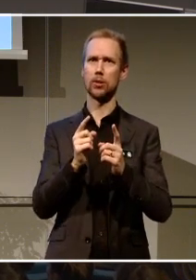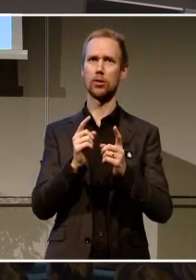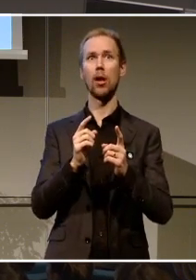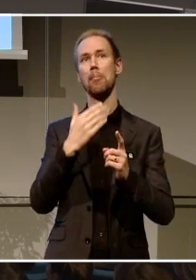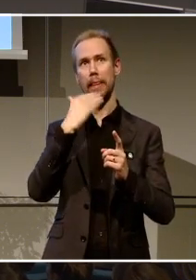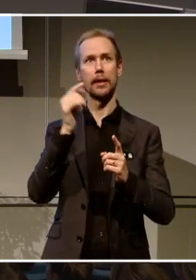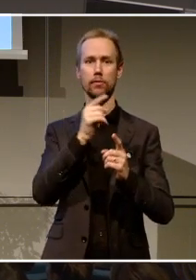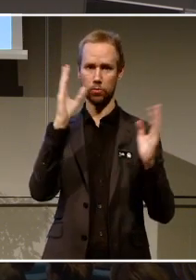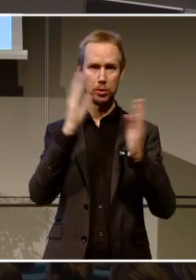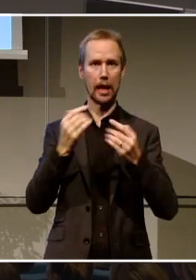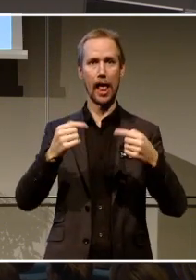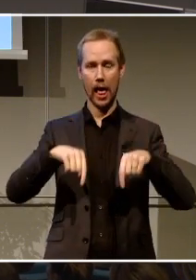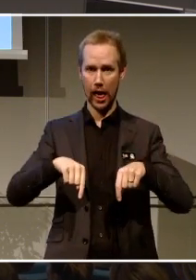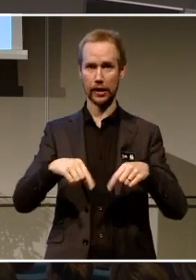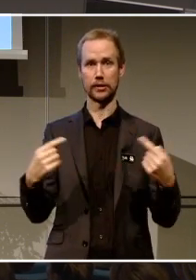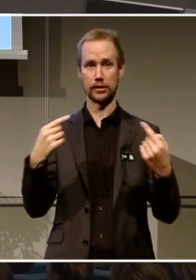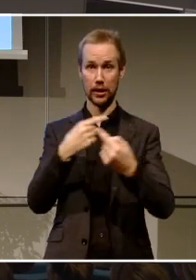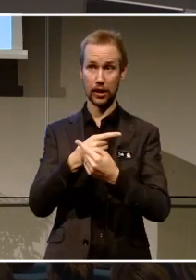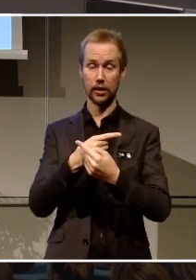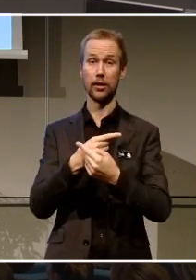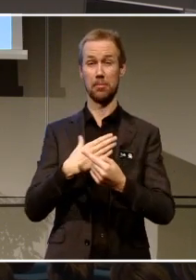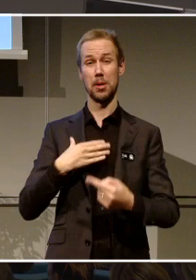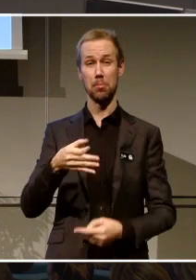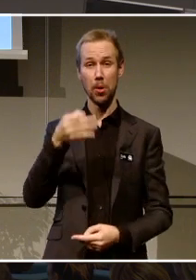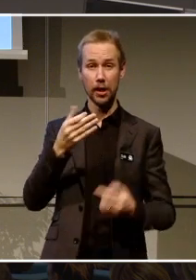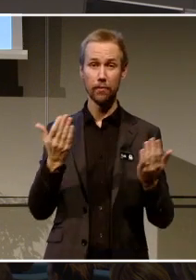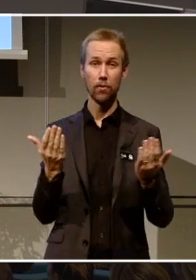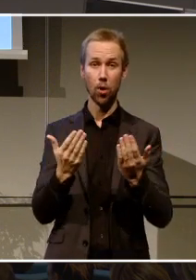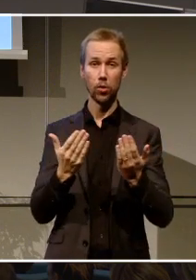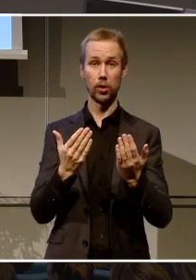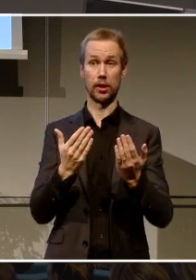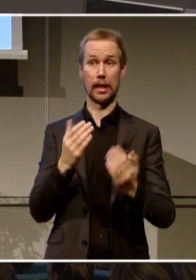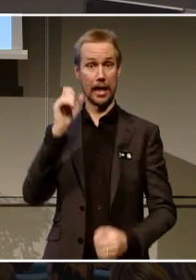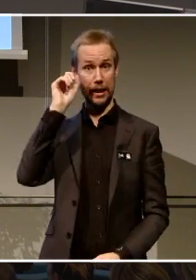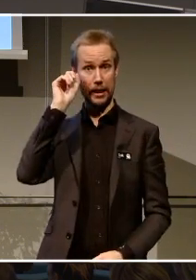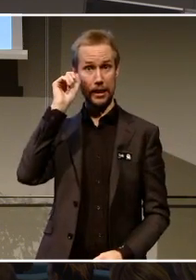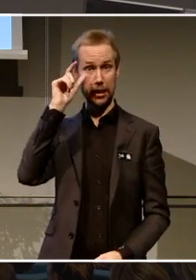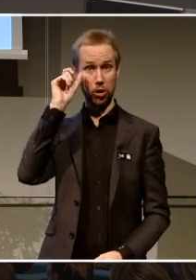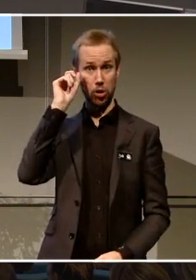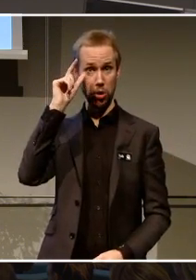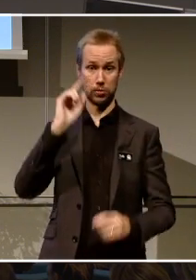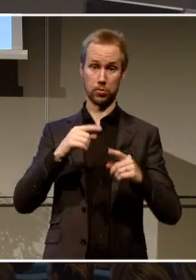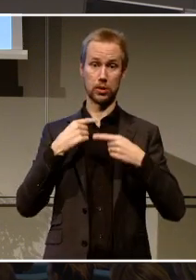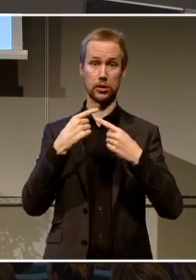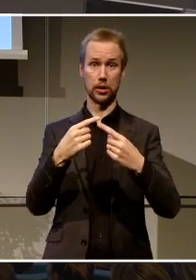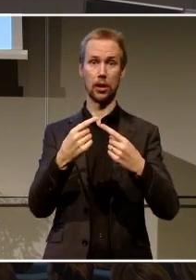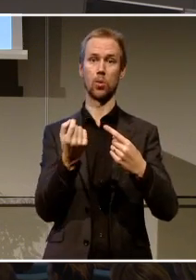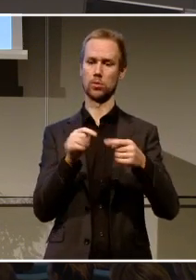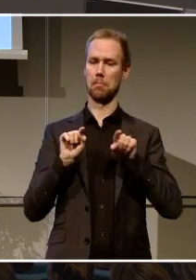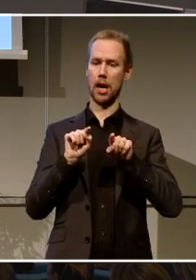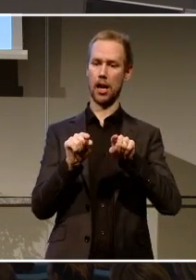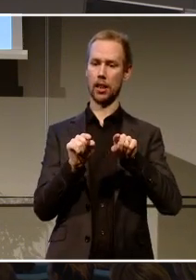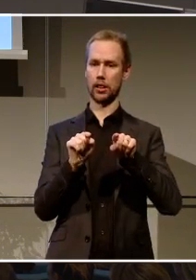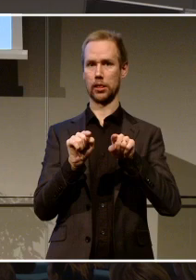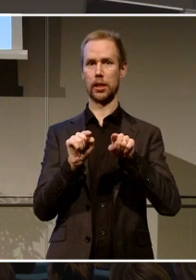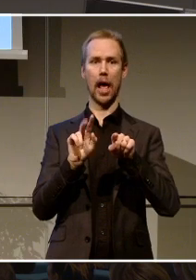istället. Vad jag vill säga med det här är att vi ska inte se digitalisering som något som ligger bredvid. Det här är inte teknik som åker före oss på